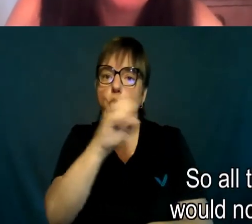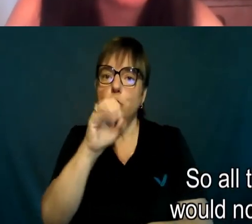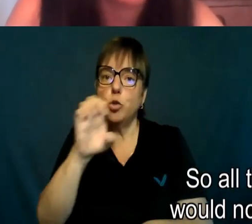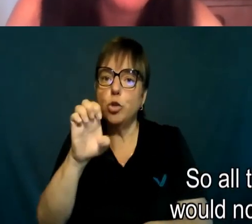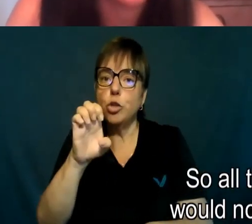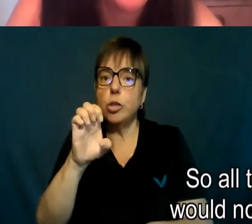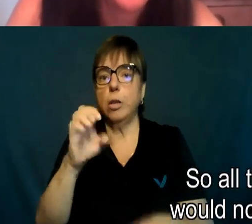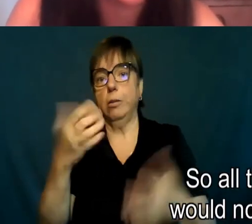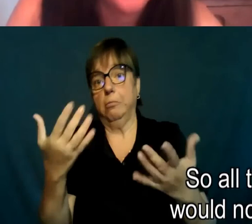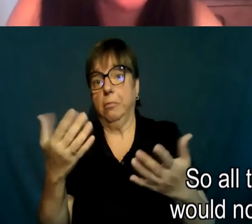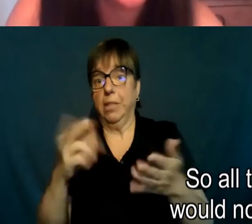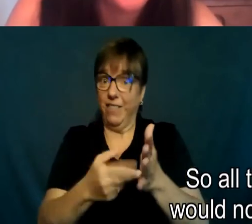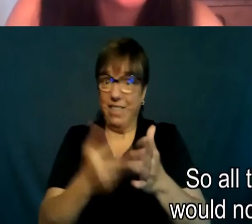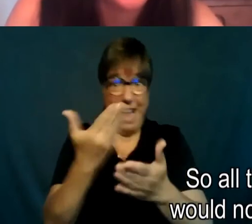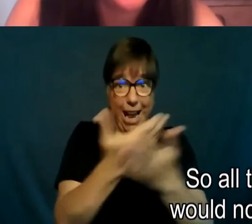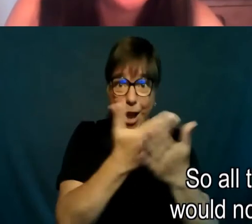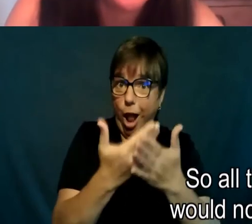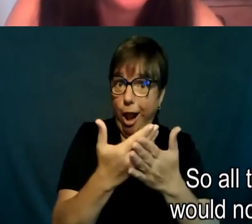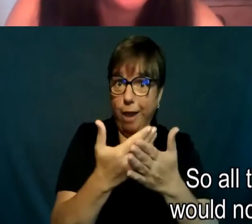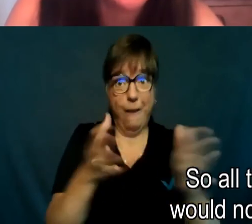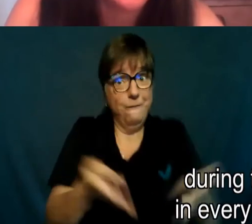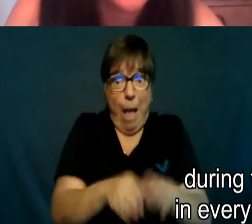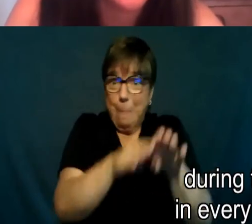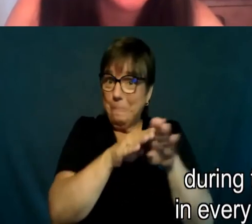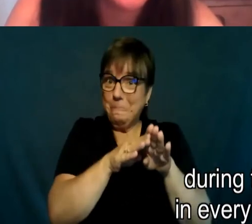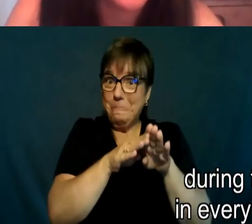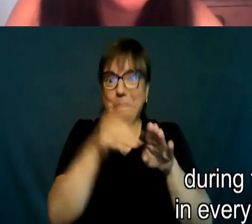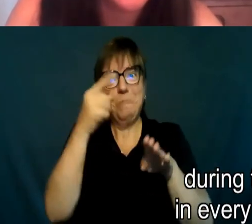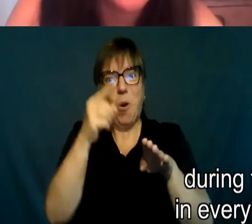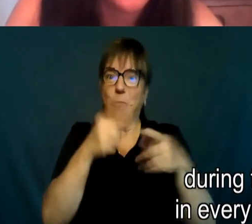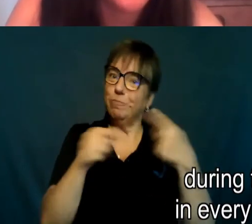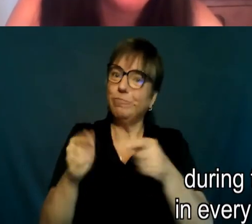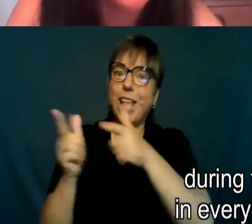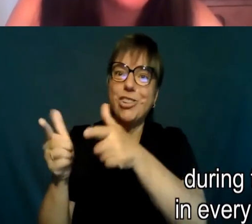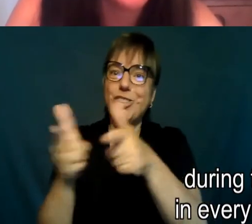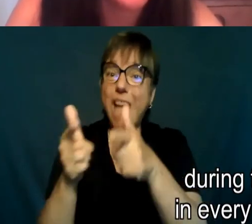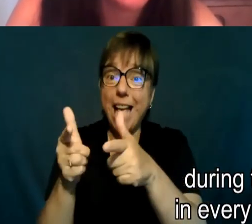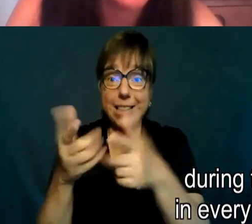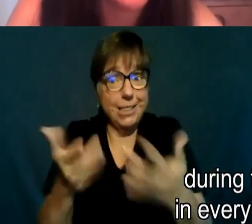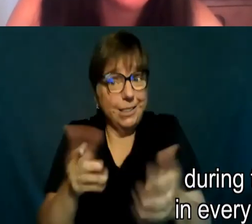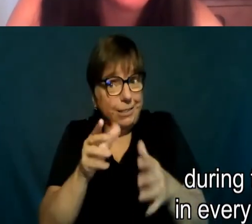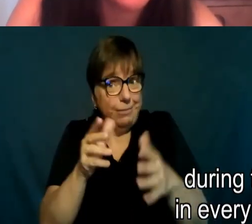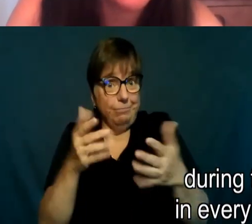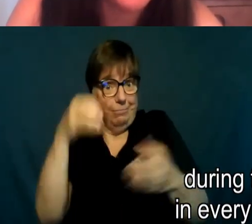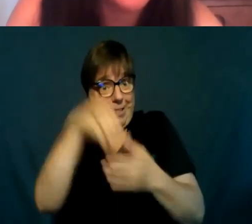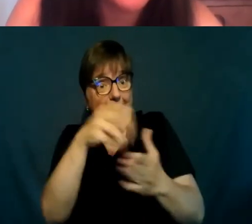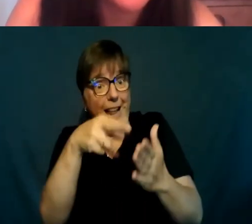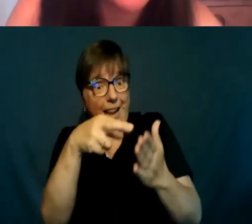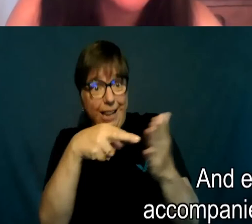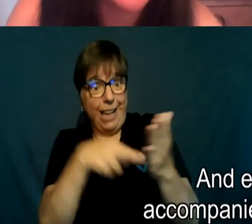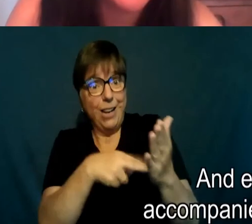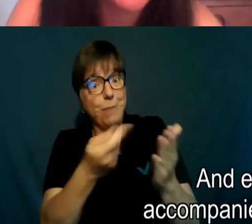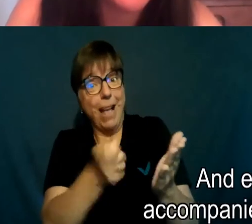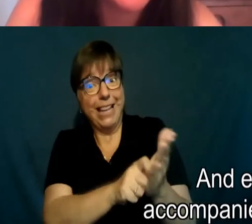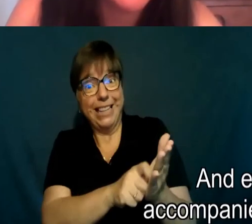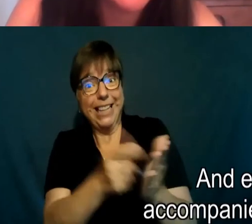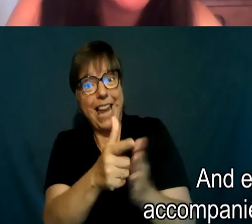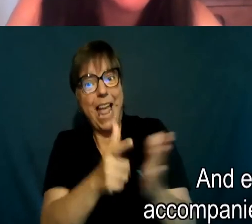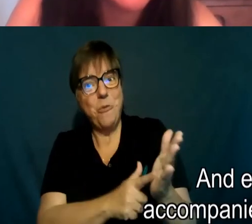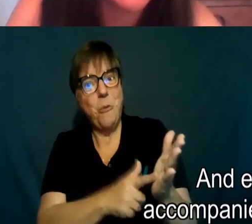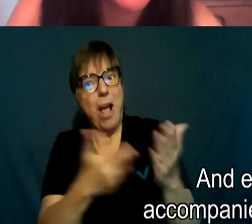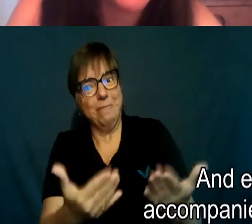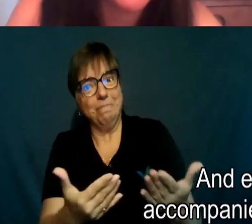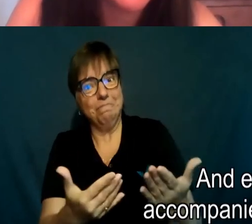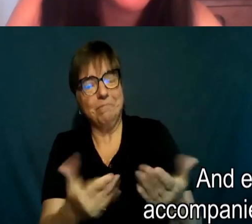écoles ferment habituellement pendant ce temps-ci dans toutes les communautés. Et tous les enfants